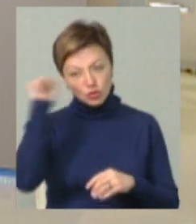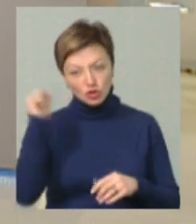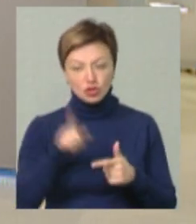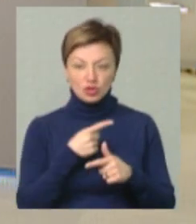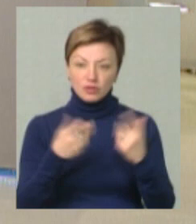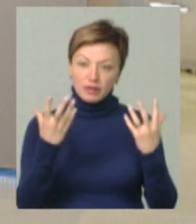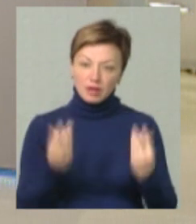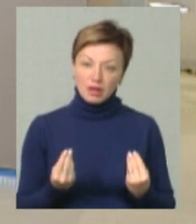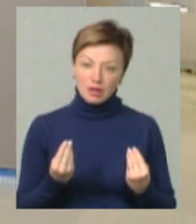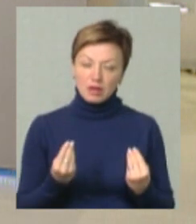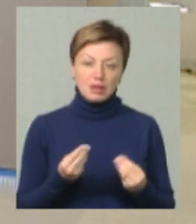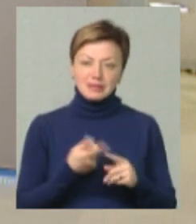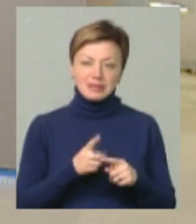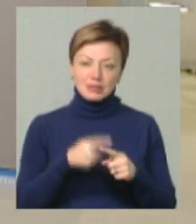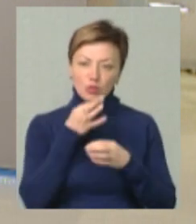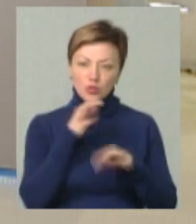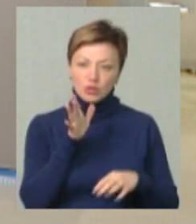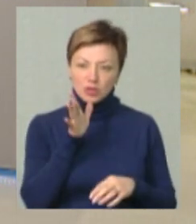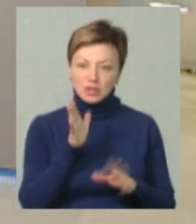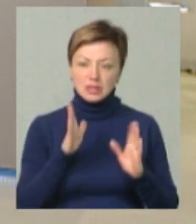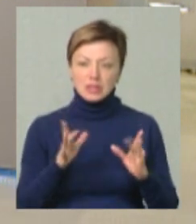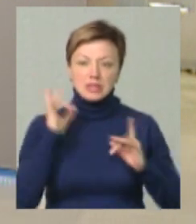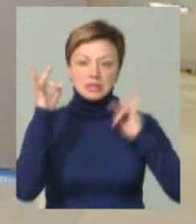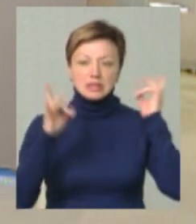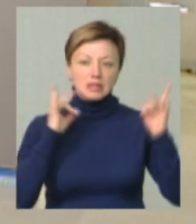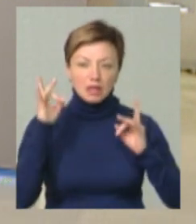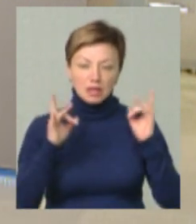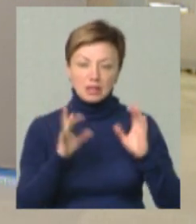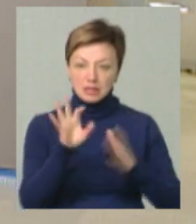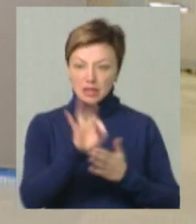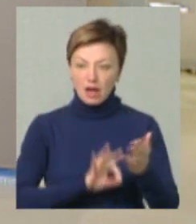день, коли вмикають сирени? Це будь-який час. Проявляється. Тільки сирена от вмикається, і